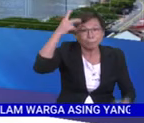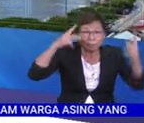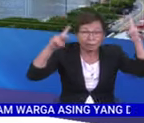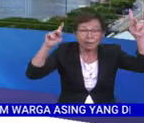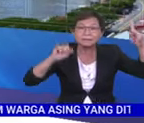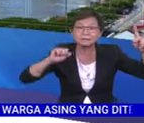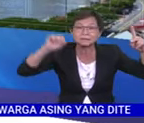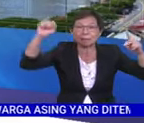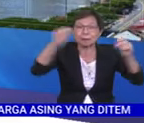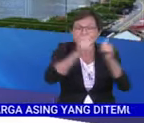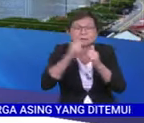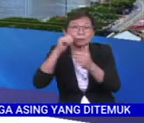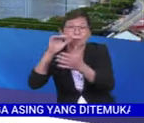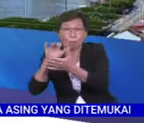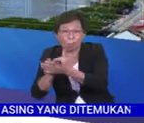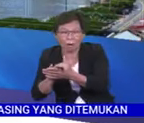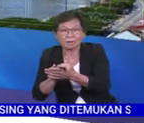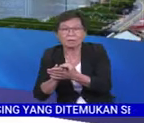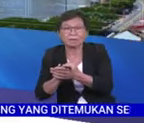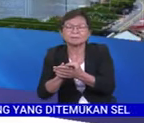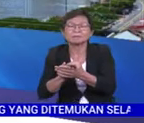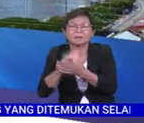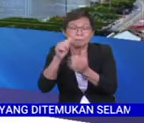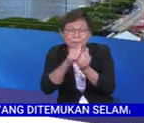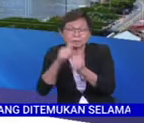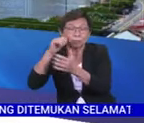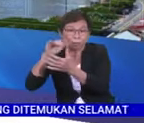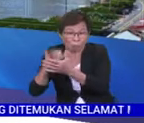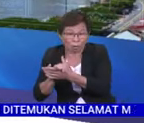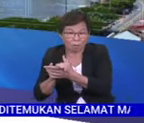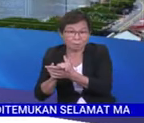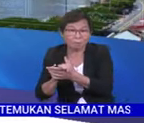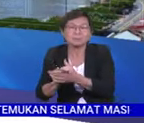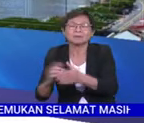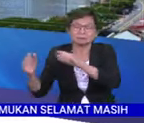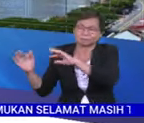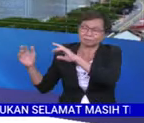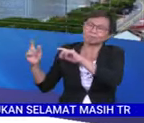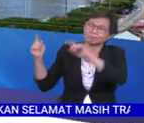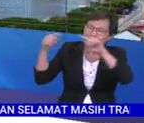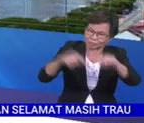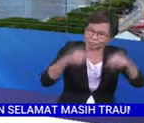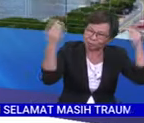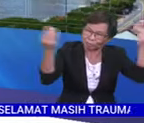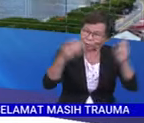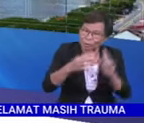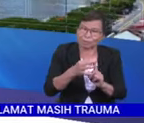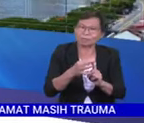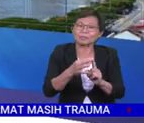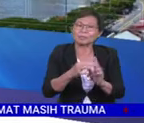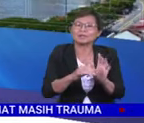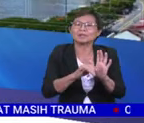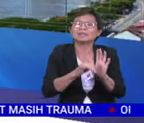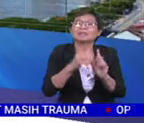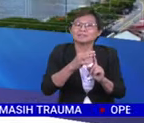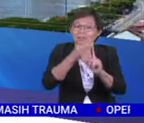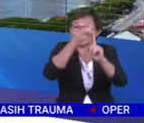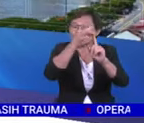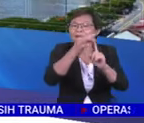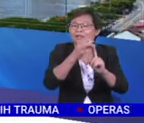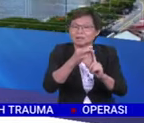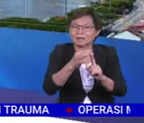itu nopeng bersama istri onedrive.co amazuma anitun tuanku bujang hadir pada majelis simbolik sumbangsih Raya